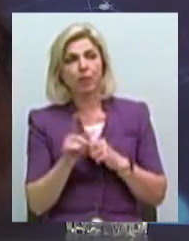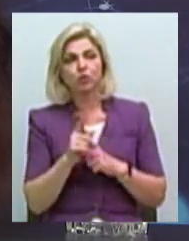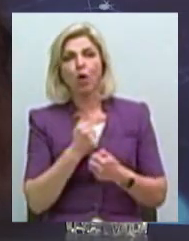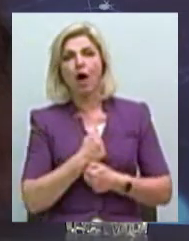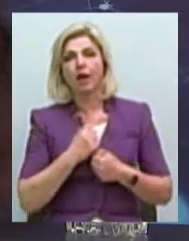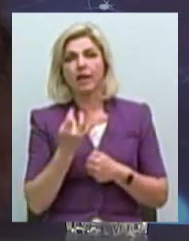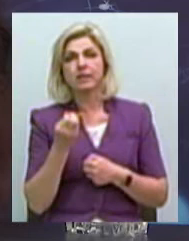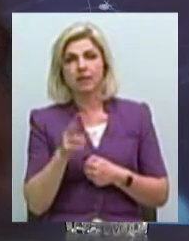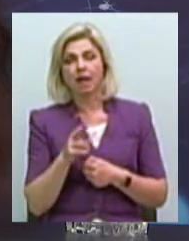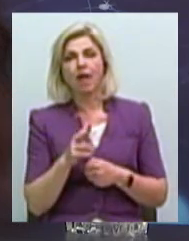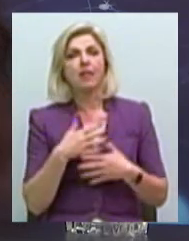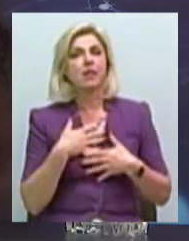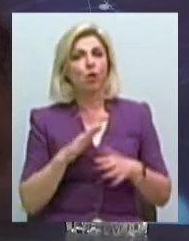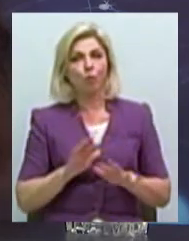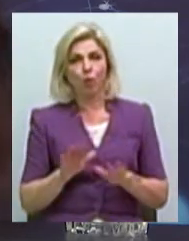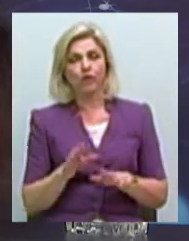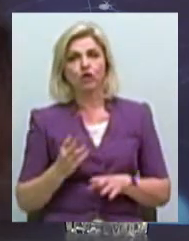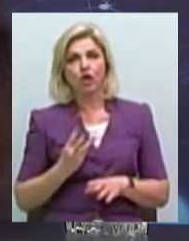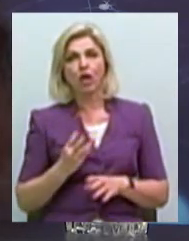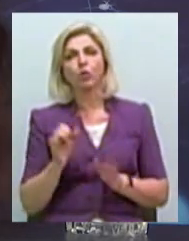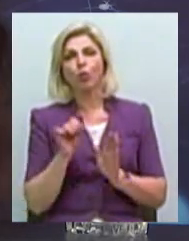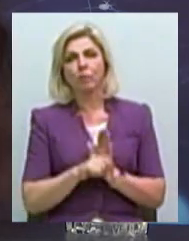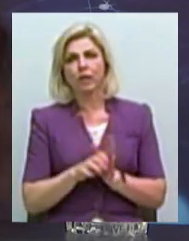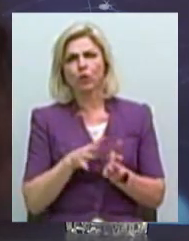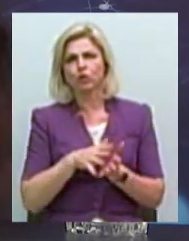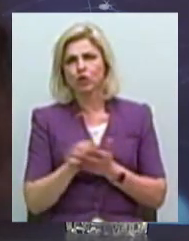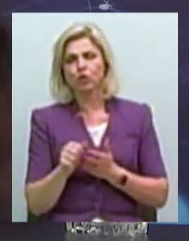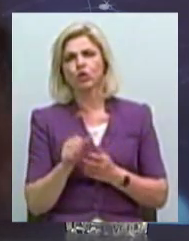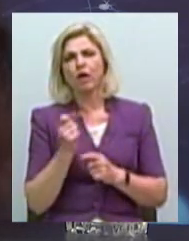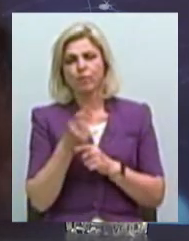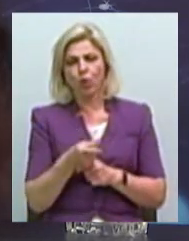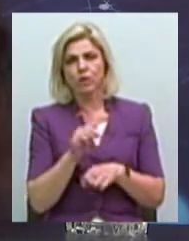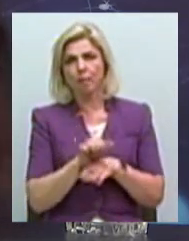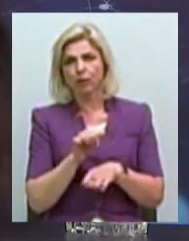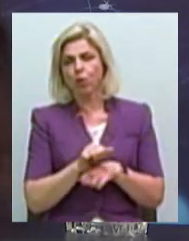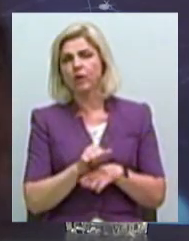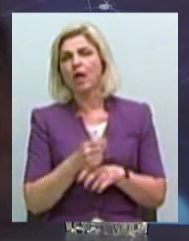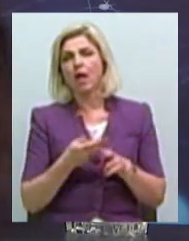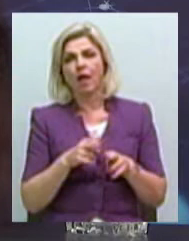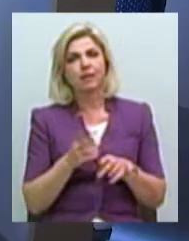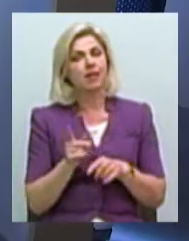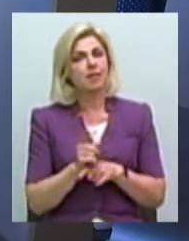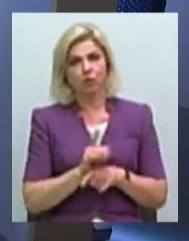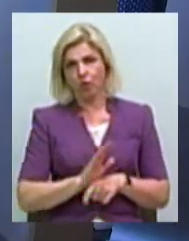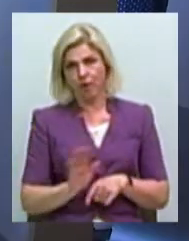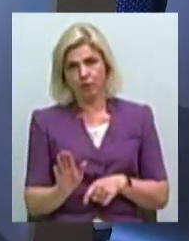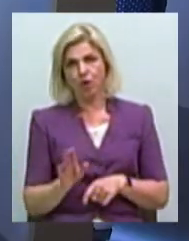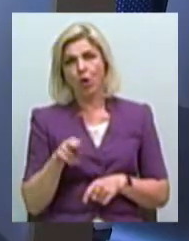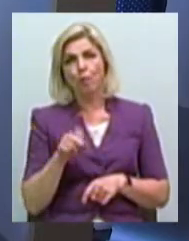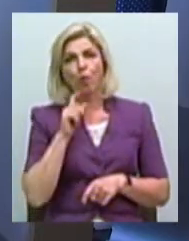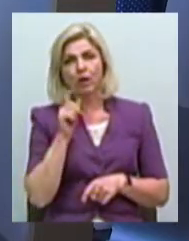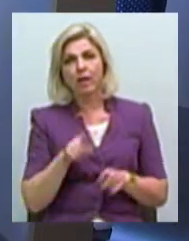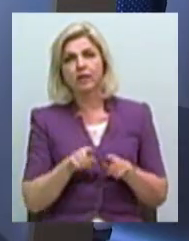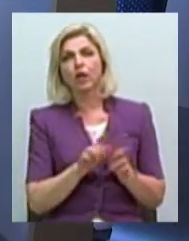агрессия, нелюбовь, желание убить, уничтожить, сбросить с балкона, неважно что, это не нормально. По Украине таких